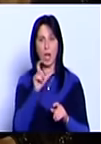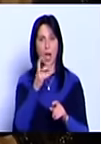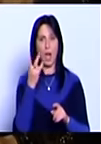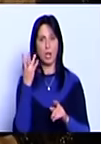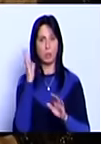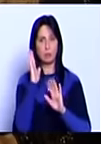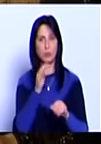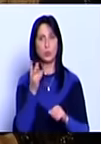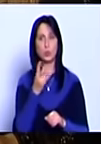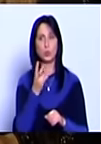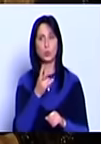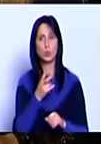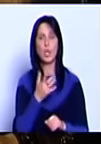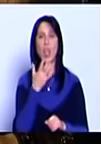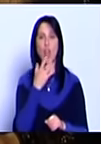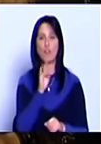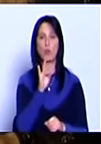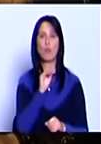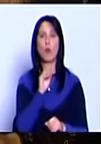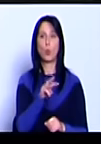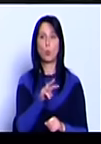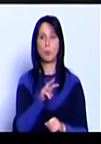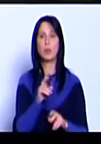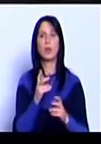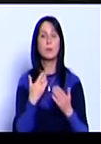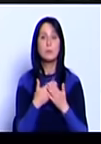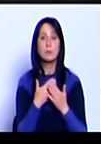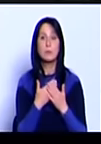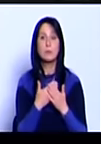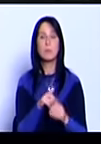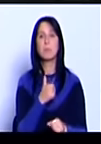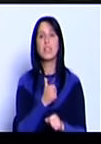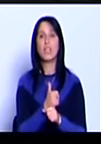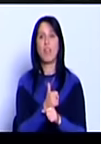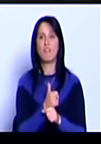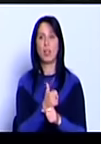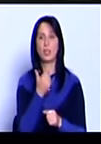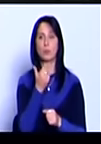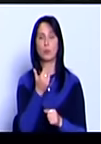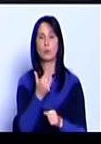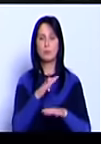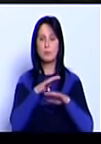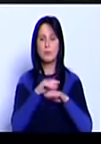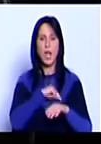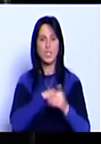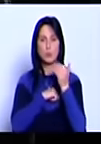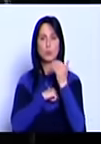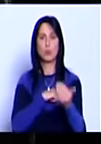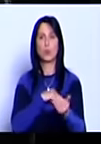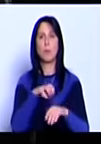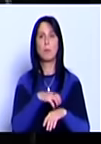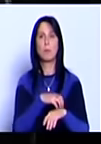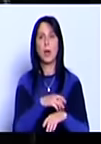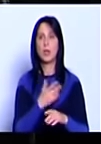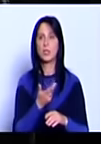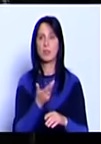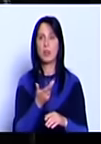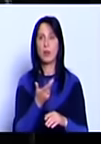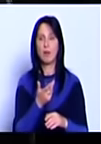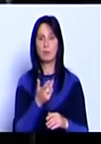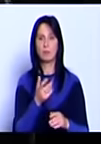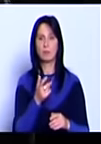მხარი თქვენთან და ეროვნული ფორუმი ქვია თქვენ თავობას. აი მაგალითად, ნუ თავარი ესეთი ფუნდამენტური მახასიათებლები არის ზომიერი